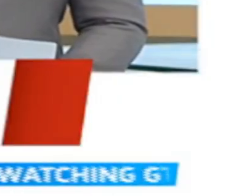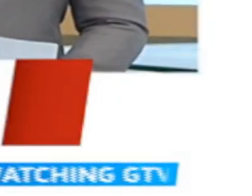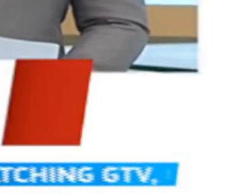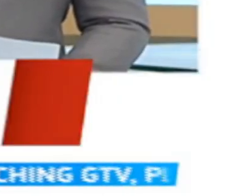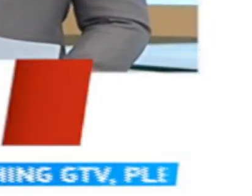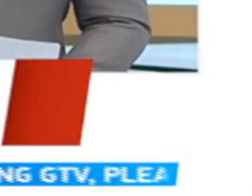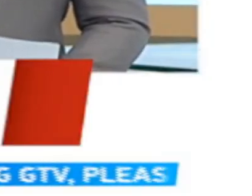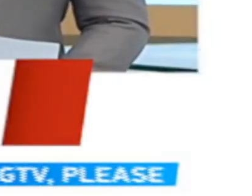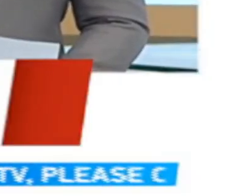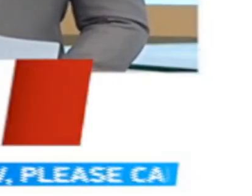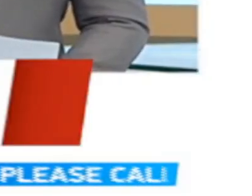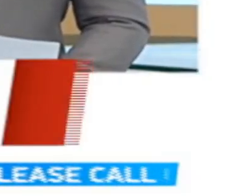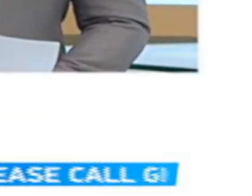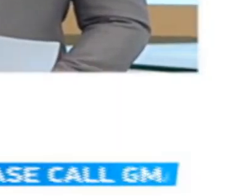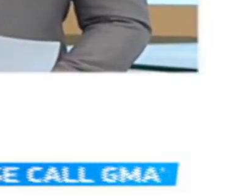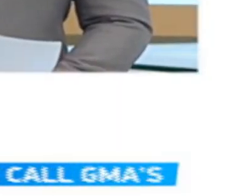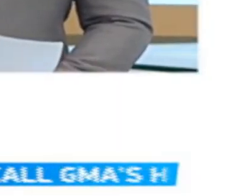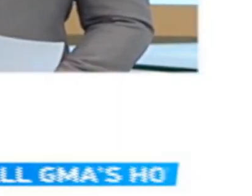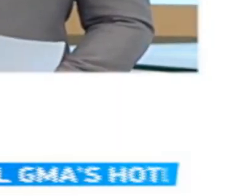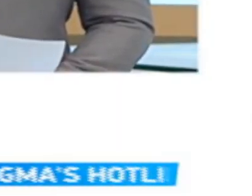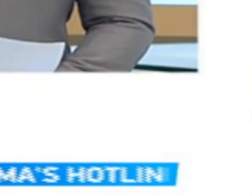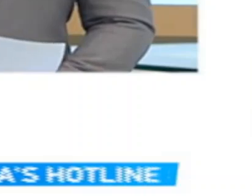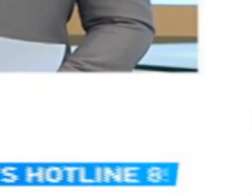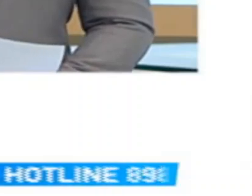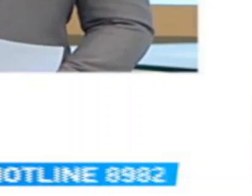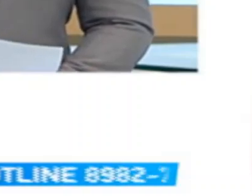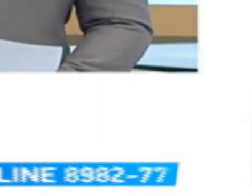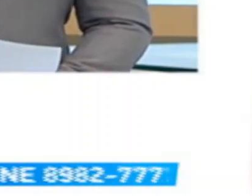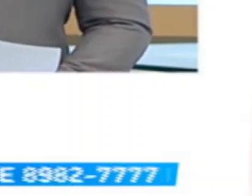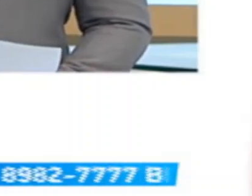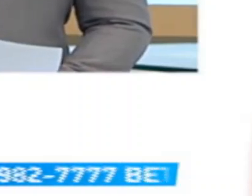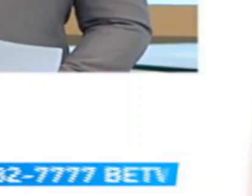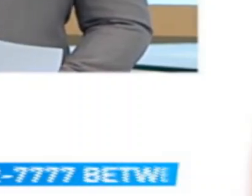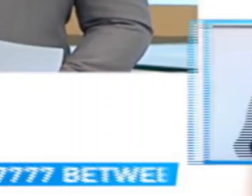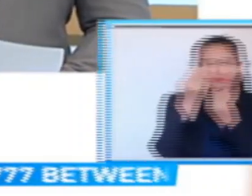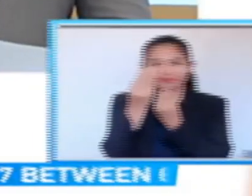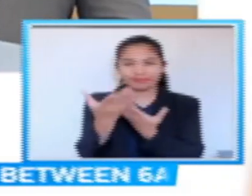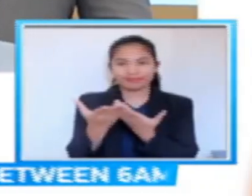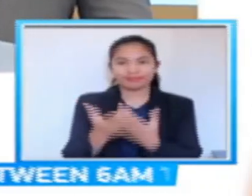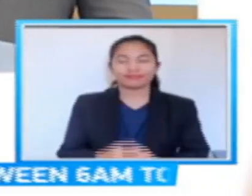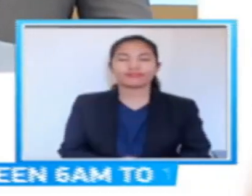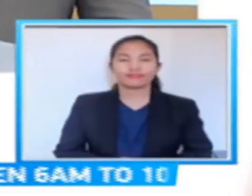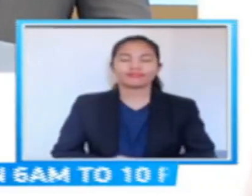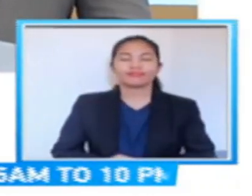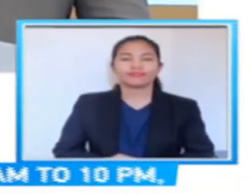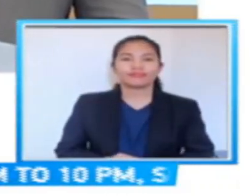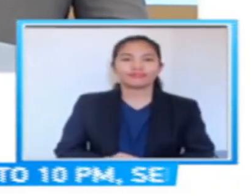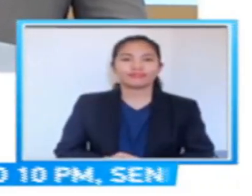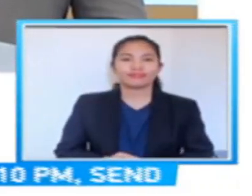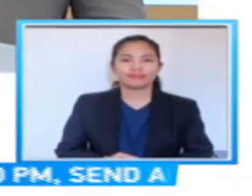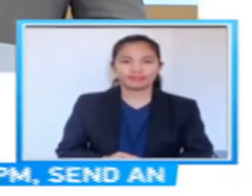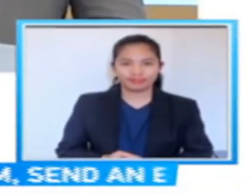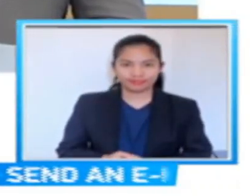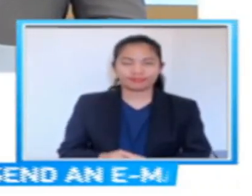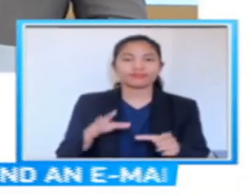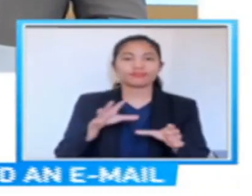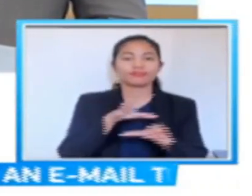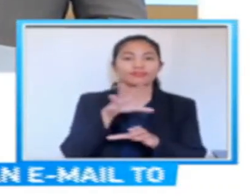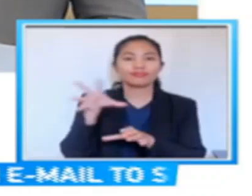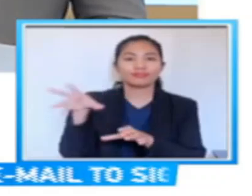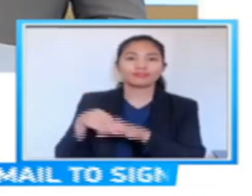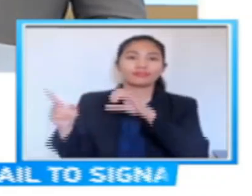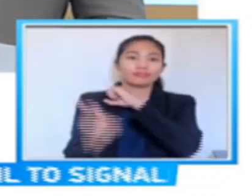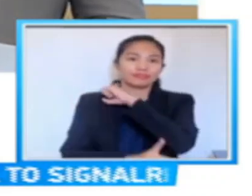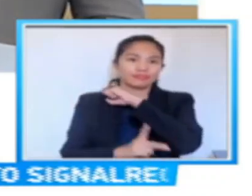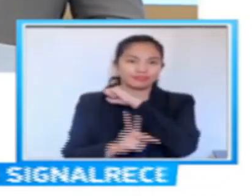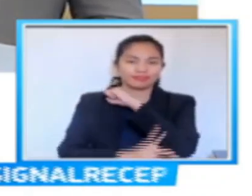Magandang tanghali po. Oras na para sa maiinit na balita. Nadagdagan pa ang mga probinsyang isinailalim sa Alert Level 3. Dahil